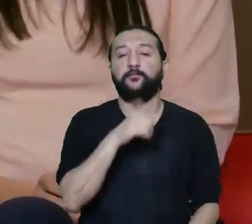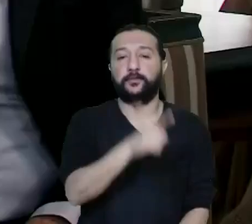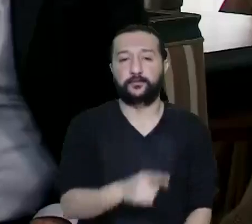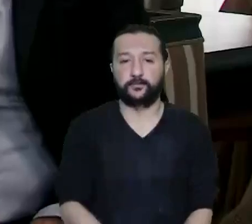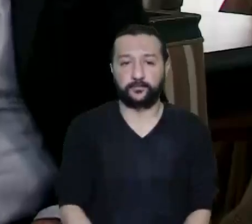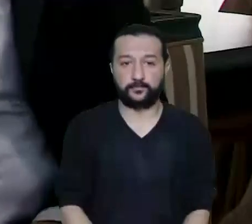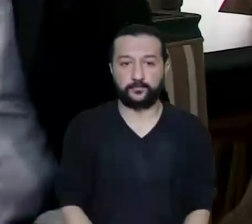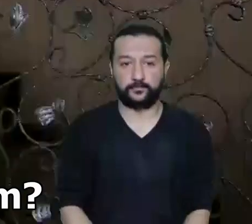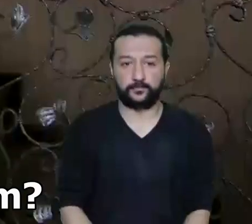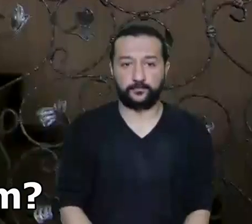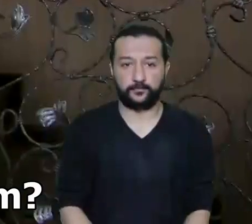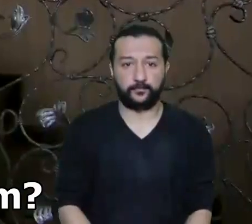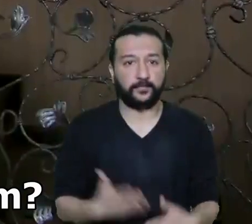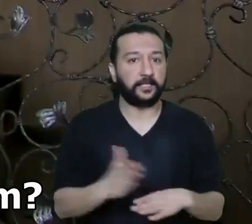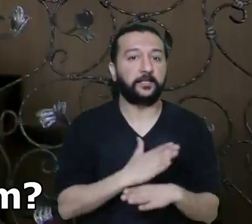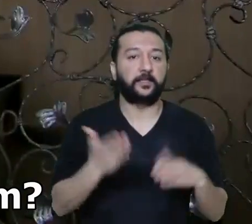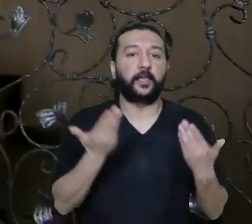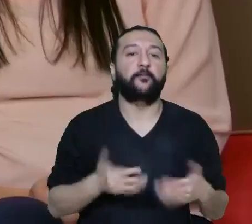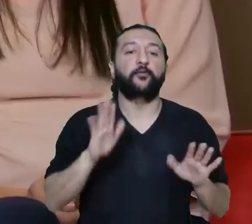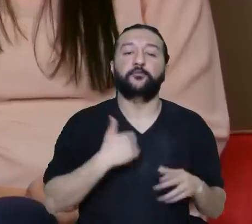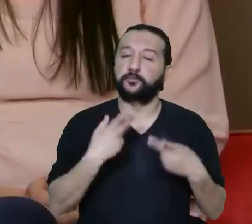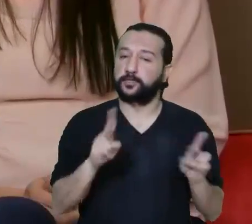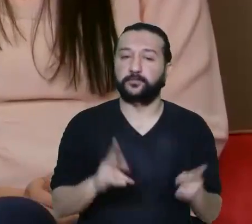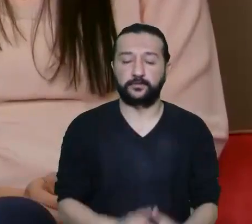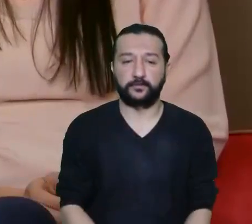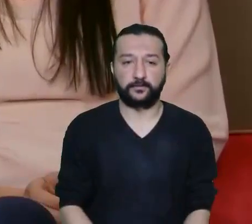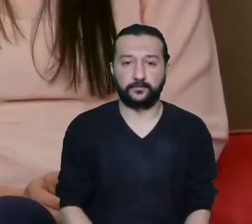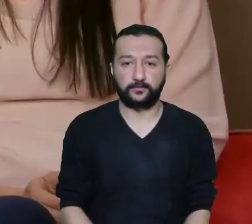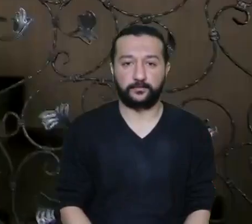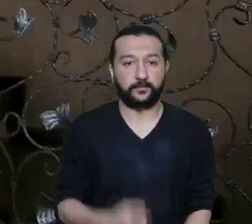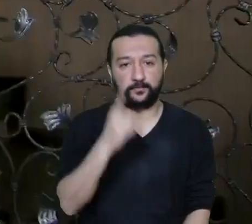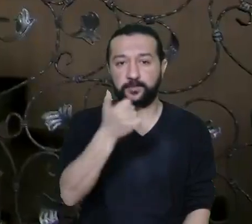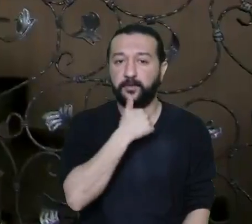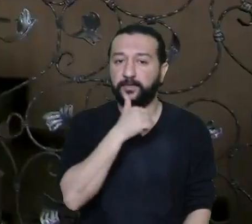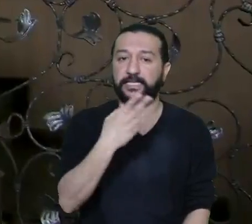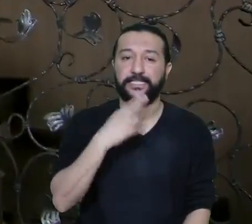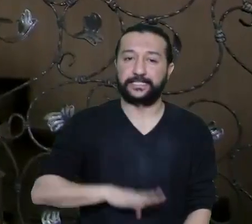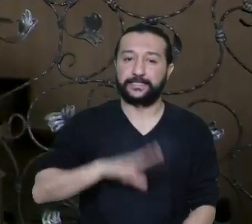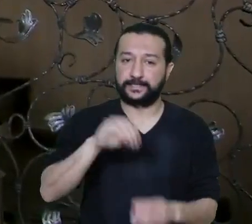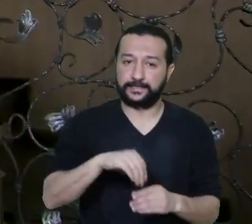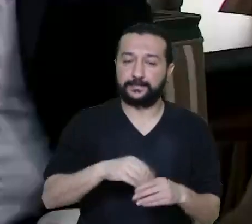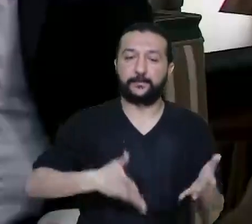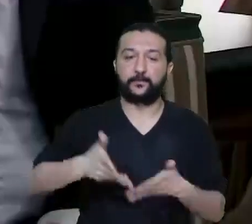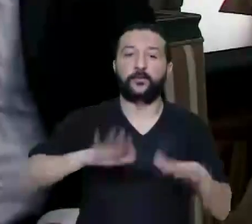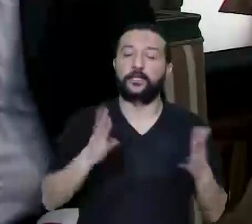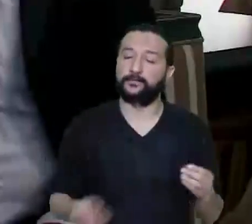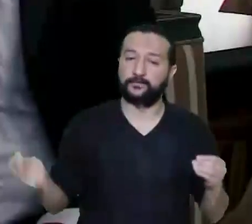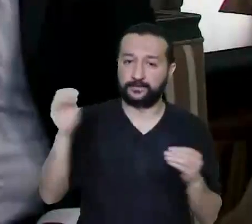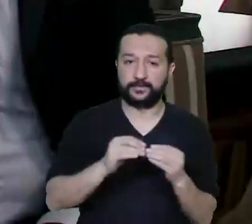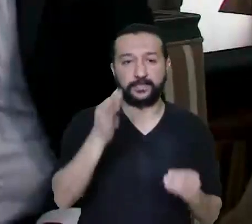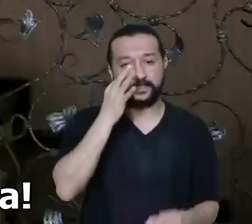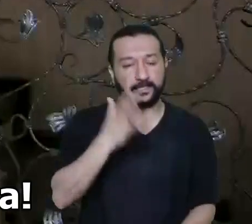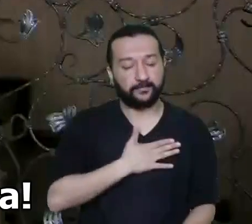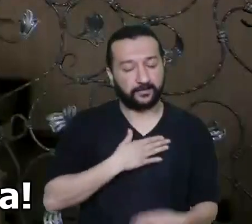diye. Evet. Niye kabul etmeyecekmiş? Bir baba kızı için sokakta değil dans, canını